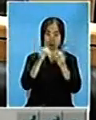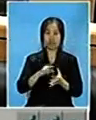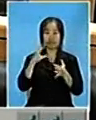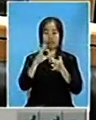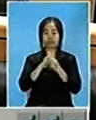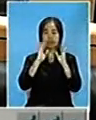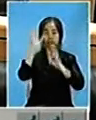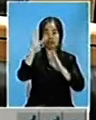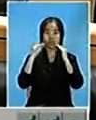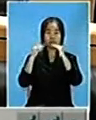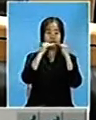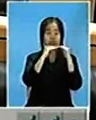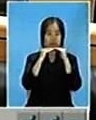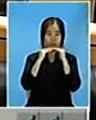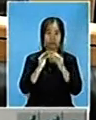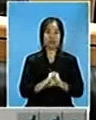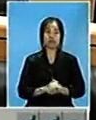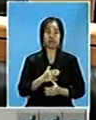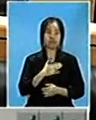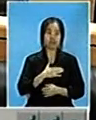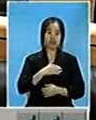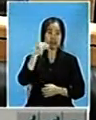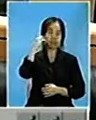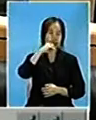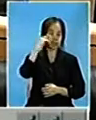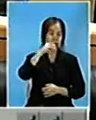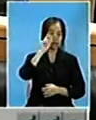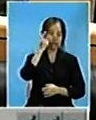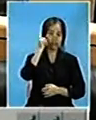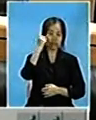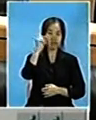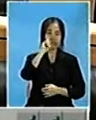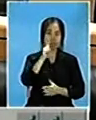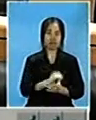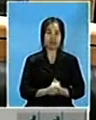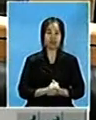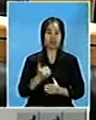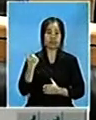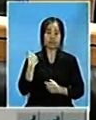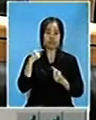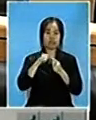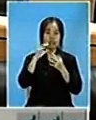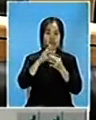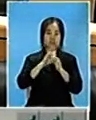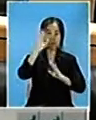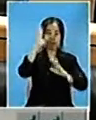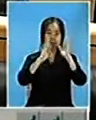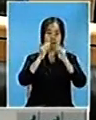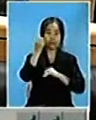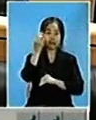นี่ยผมพูดหลายครั้งแล้วจำเป็นต้องพูดอีกครับมีการพูดถึงเรื่องของเสียงข้างมาก